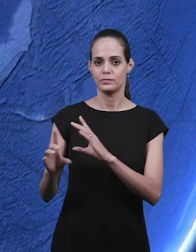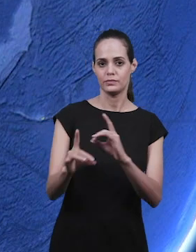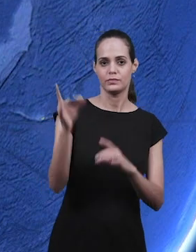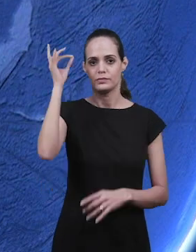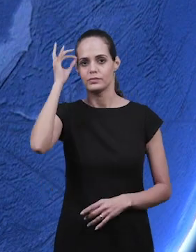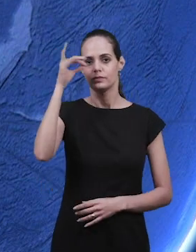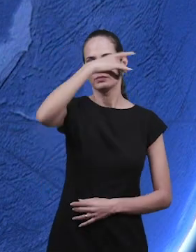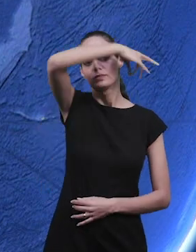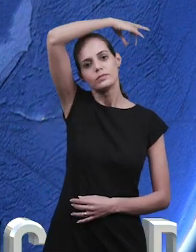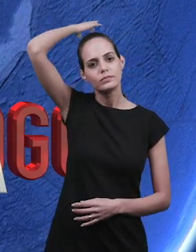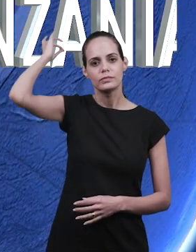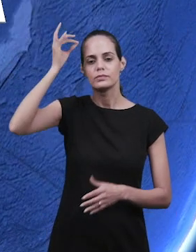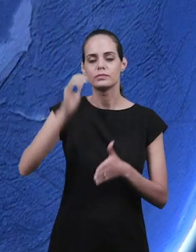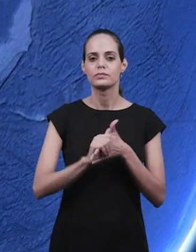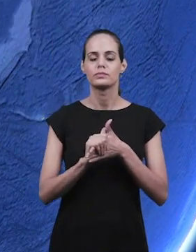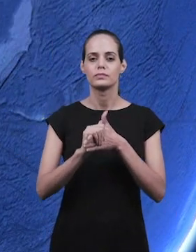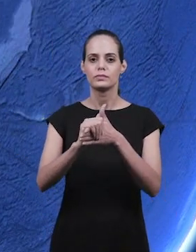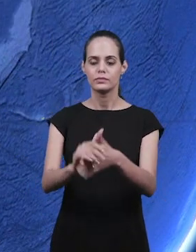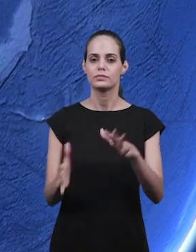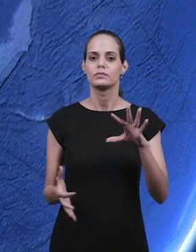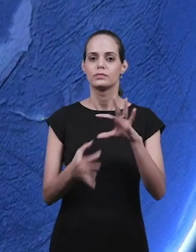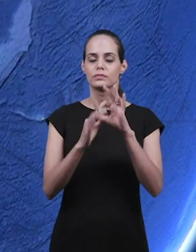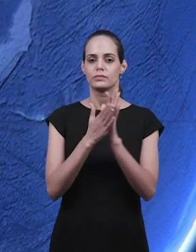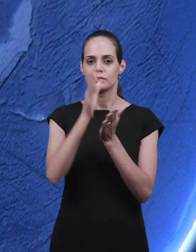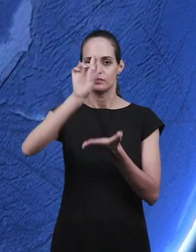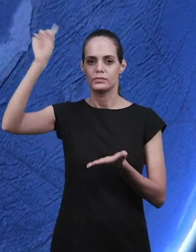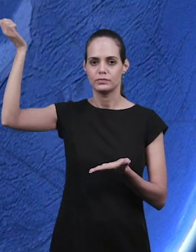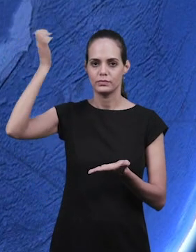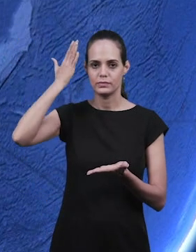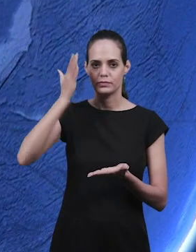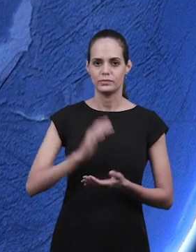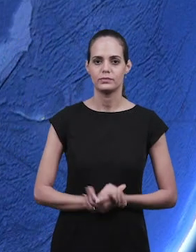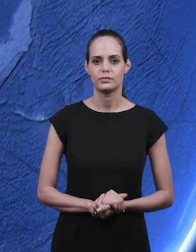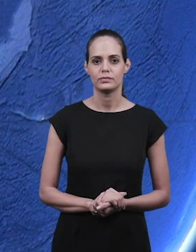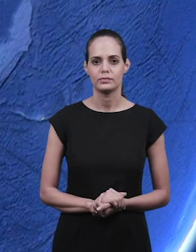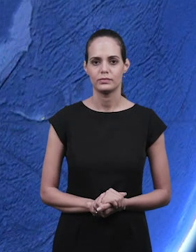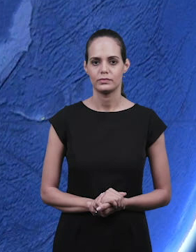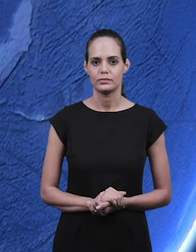la direction du Saint-Esprit de Dieu et unis par la parole vivante.